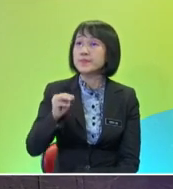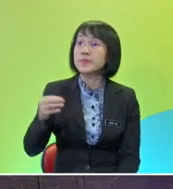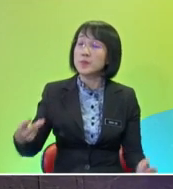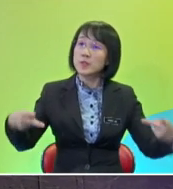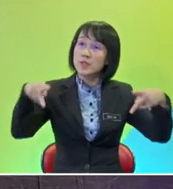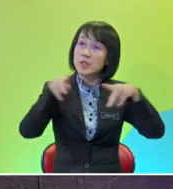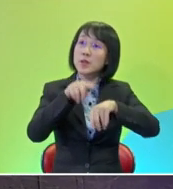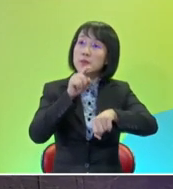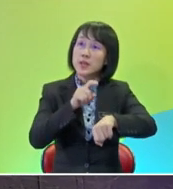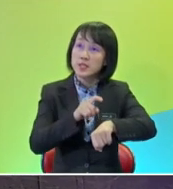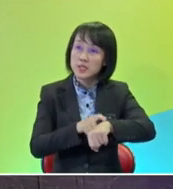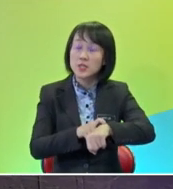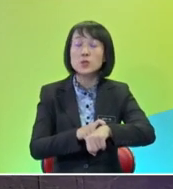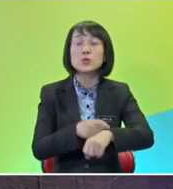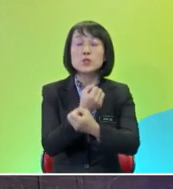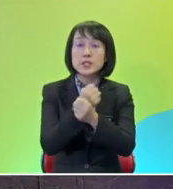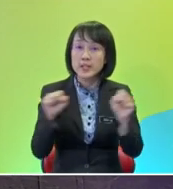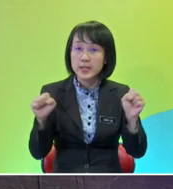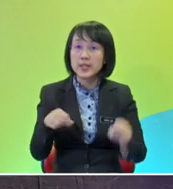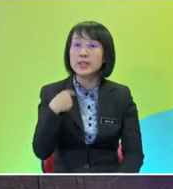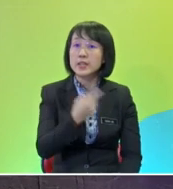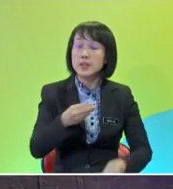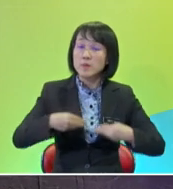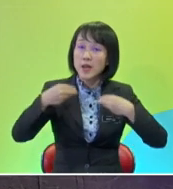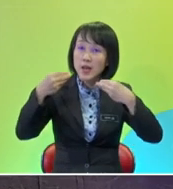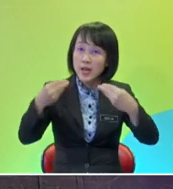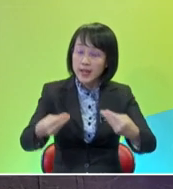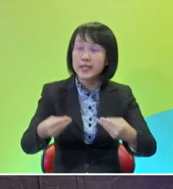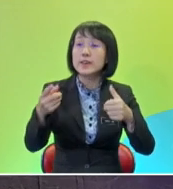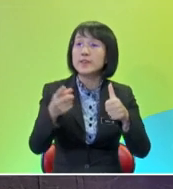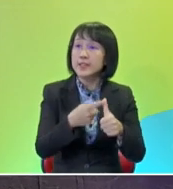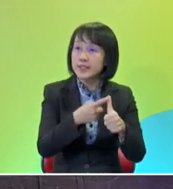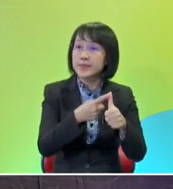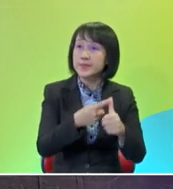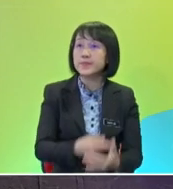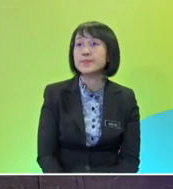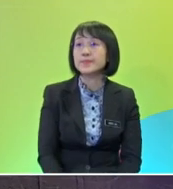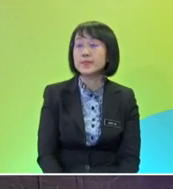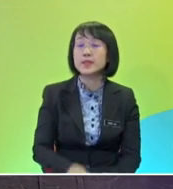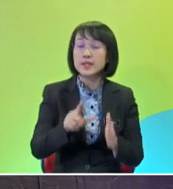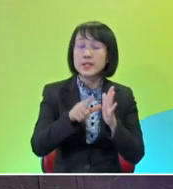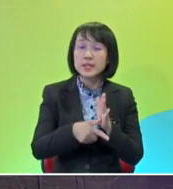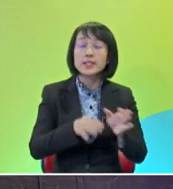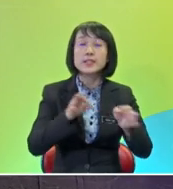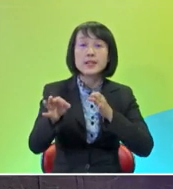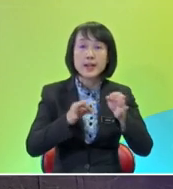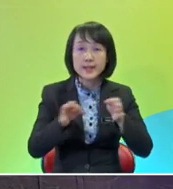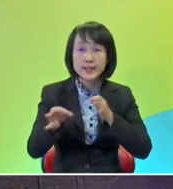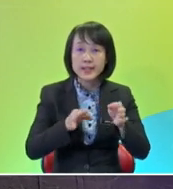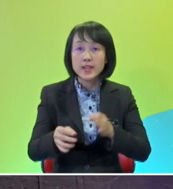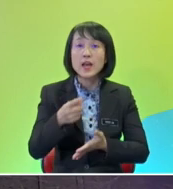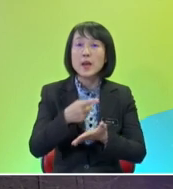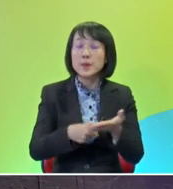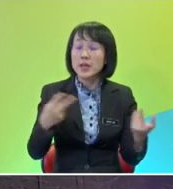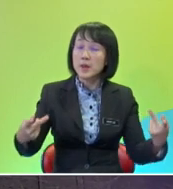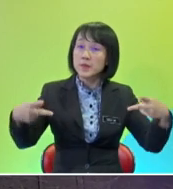menyediakan tugasan tersebut. Jadi kita bagi dulu tugasan tersebut pada murid-murid, sambil itu kita akan terangkan apakah yang perlu